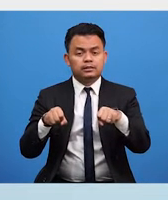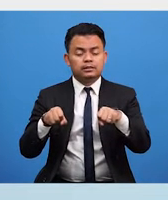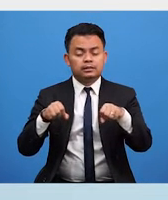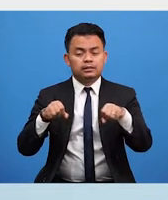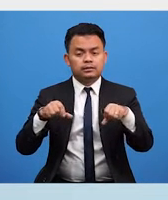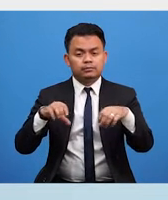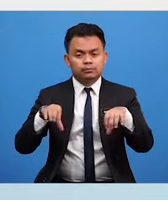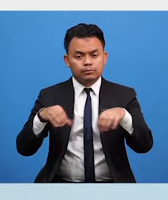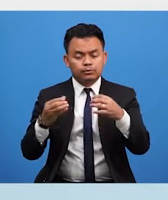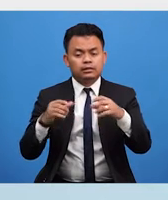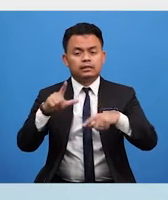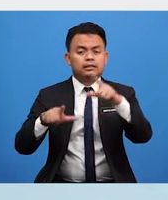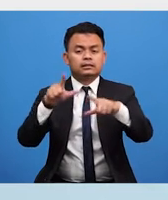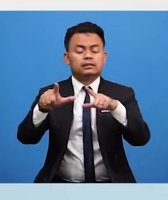betul.